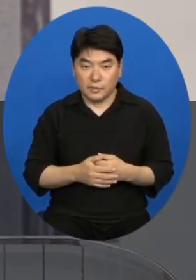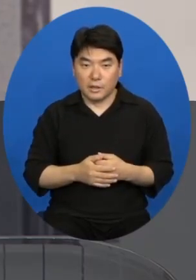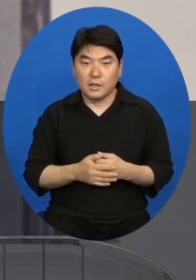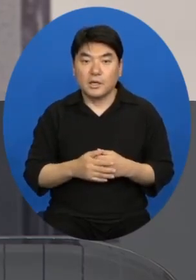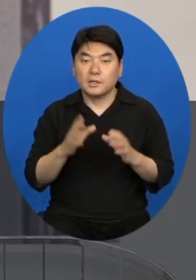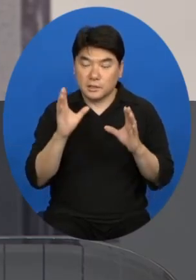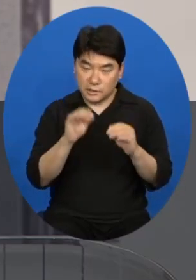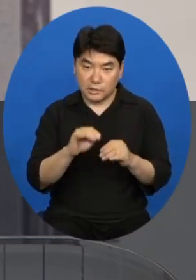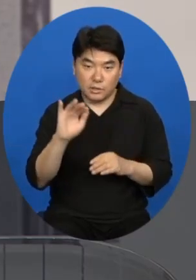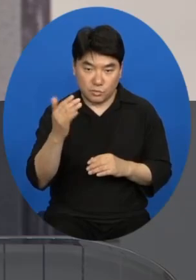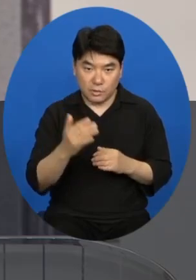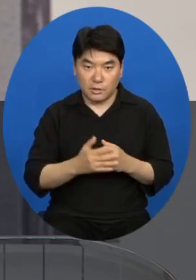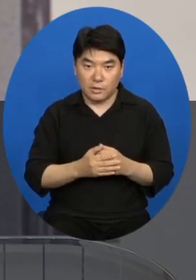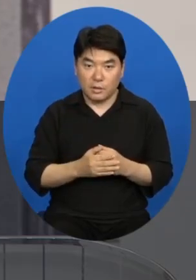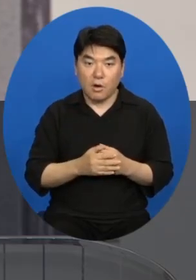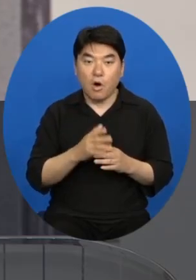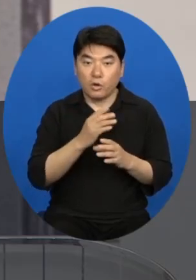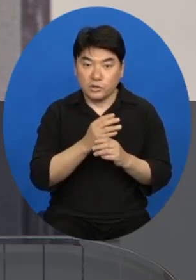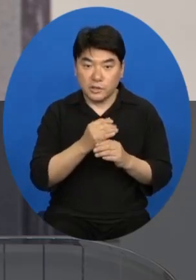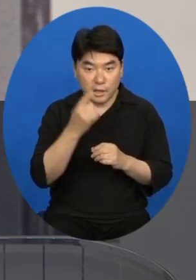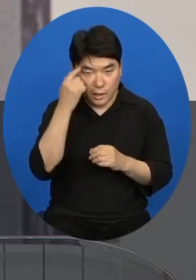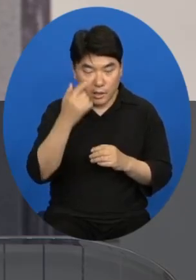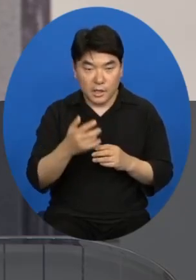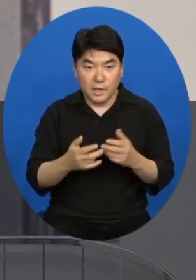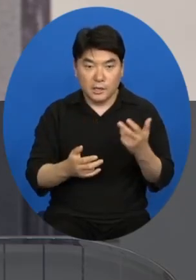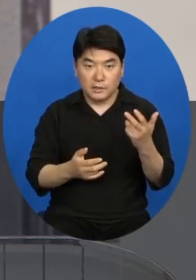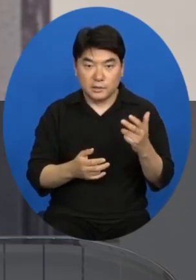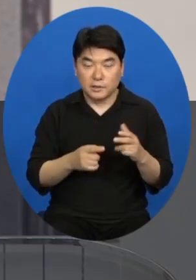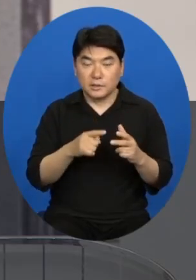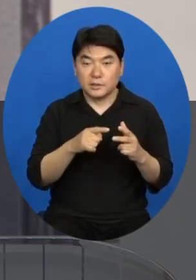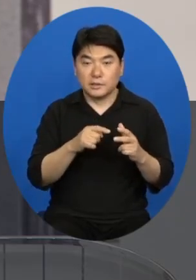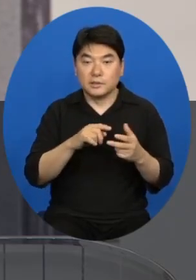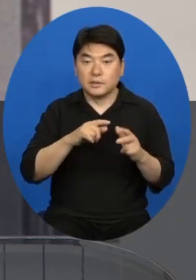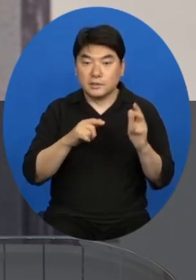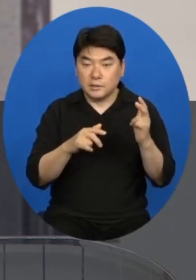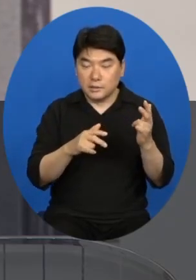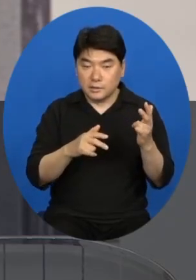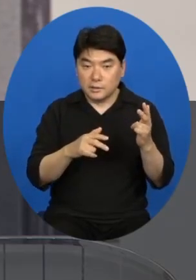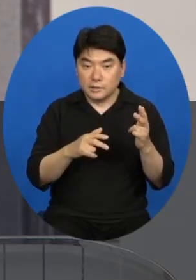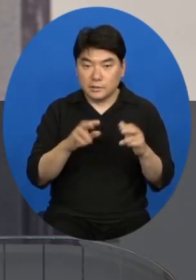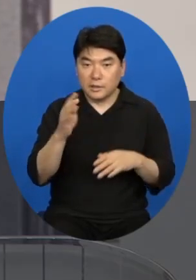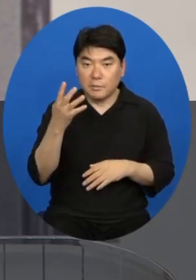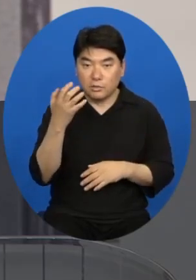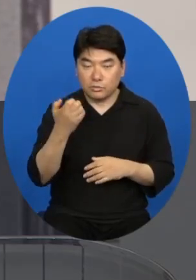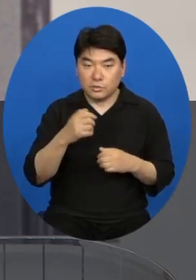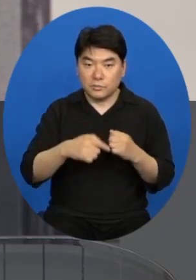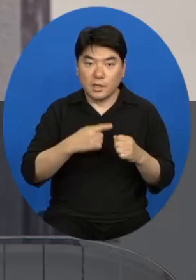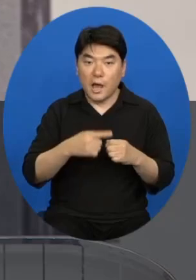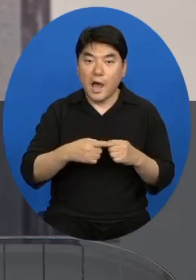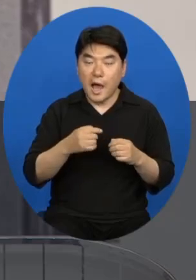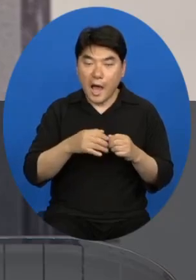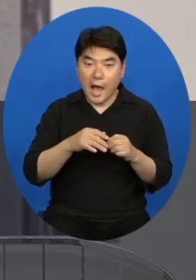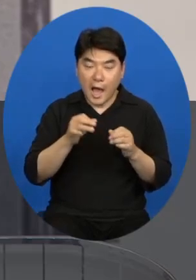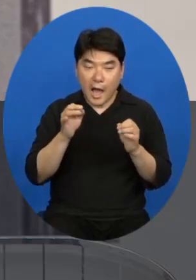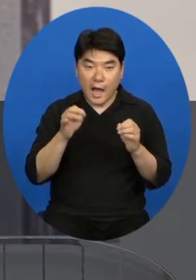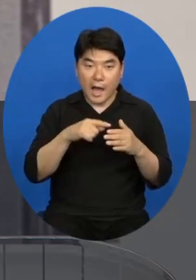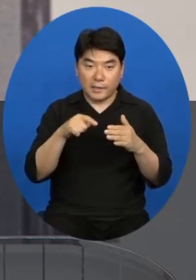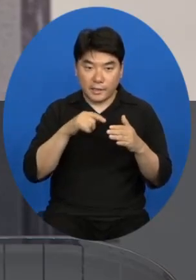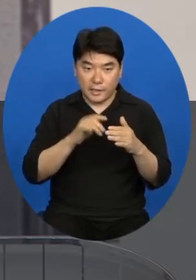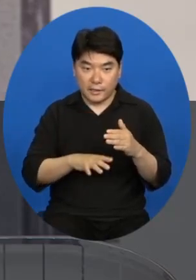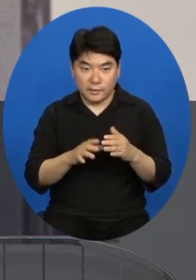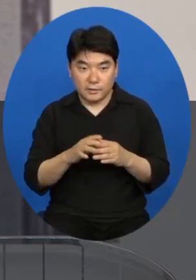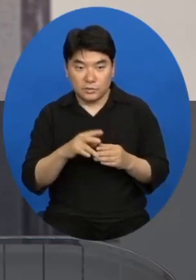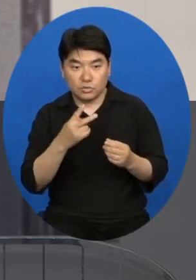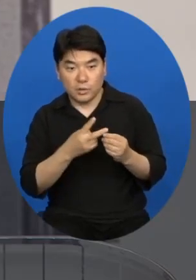된다고요? 그친다는 거예요. 언제가 되면? 이른 이래 그 안에. 죄가 끝난다는 것은 어떤 하나님의 기준에 미치지